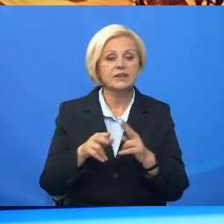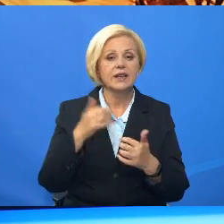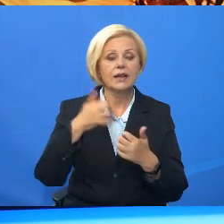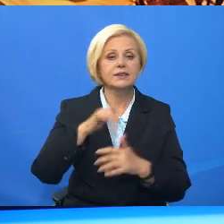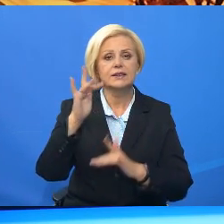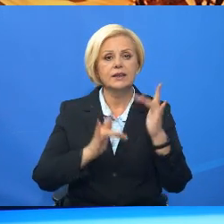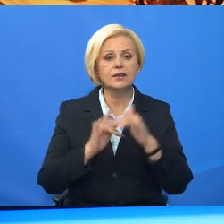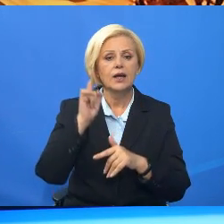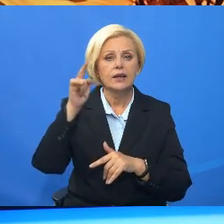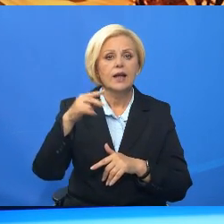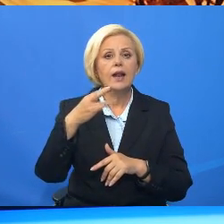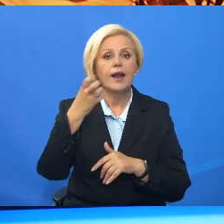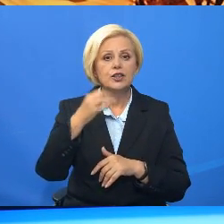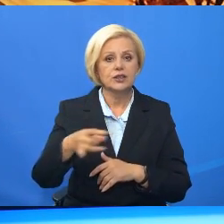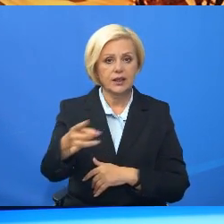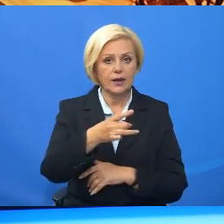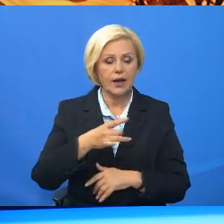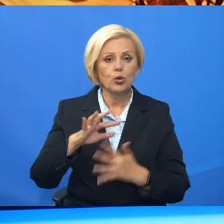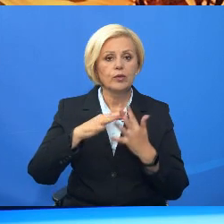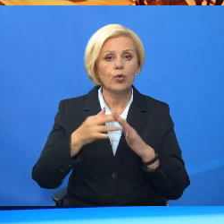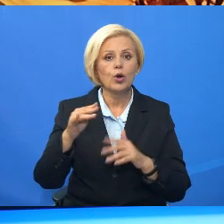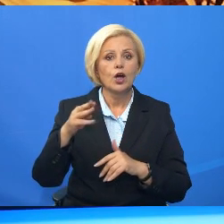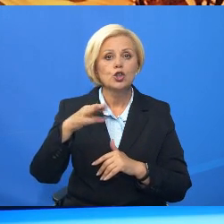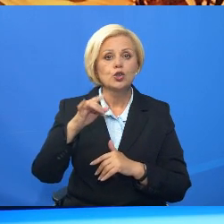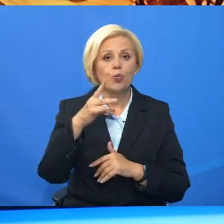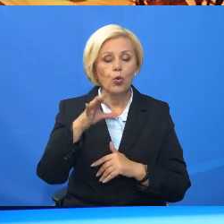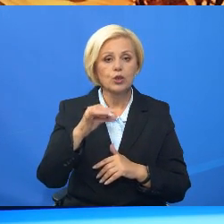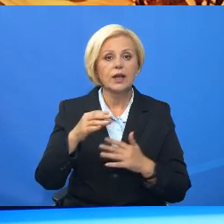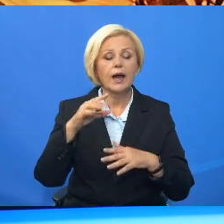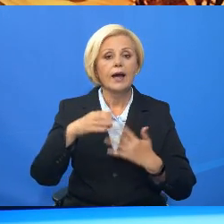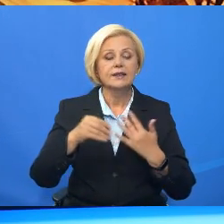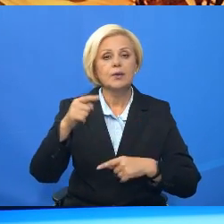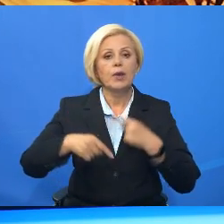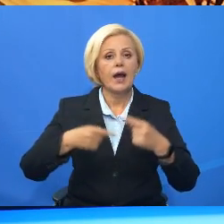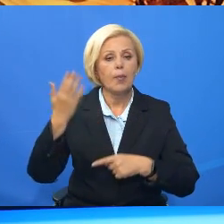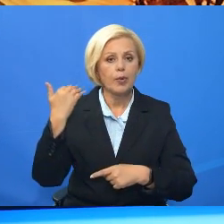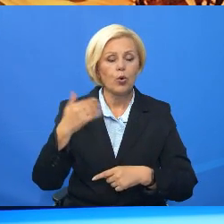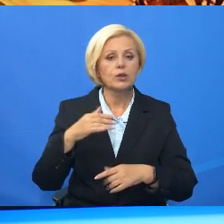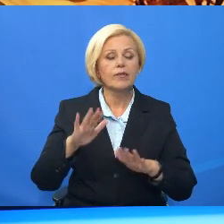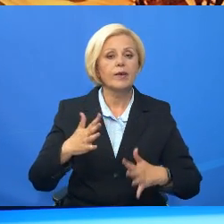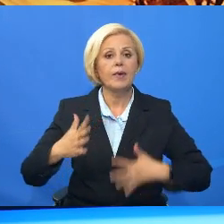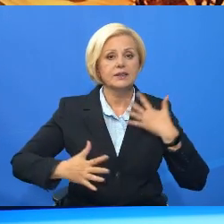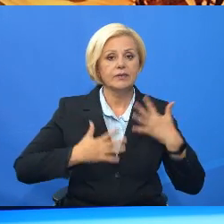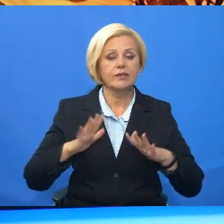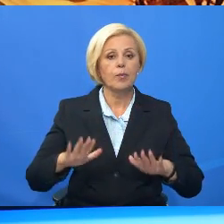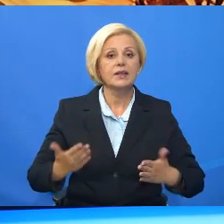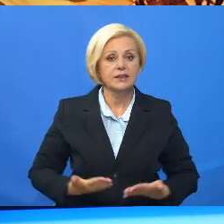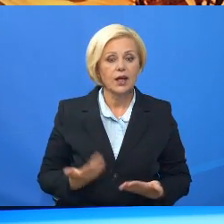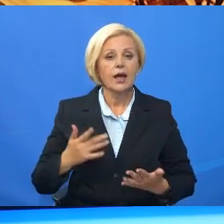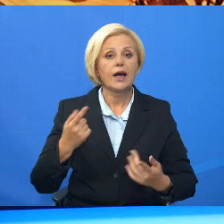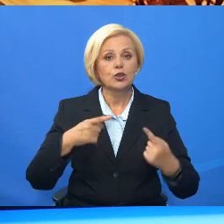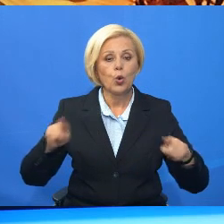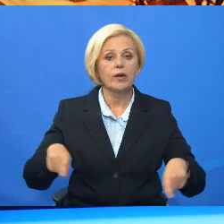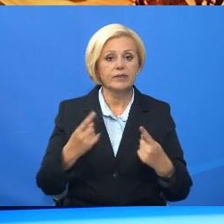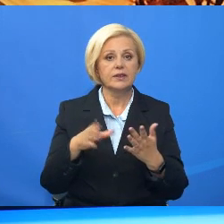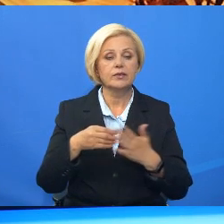лясоў недзе ў Лельчыцкім раёне. Вёска Жмурная, зямля продкаў і месца натхнення мясцовых жыхароў, якія адраджаюць свой